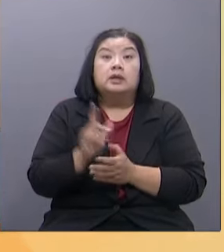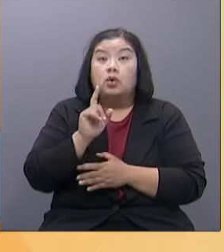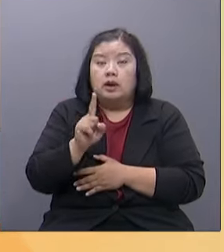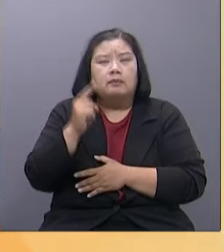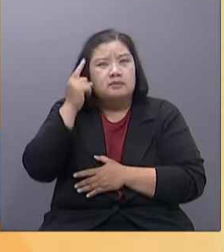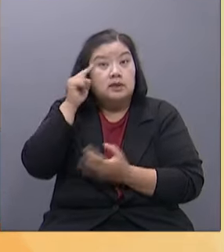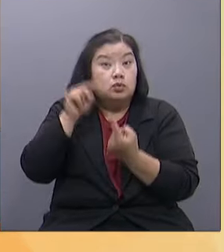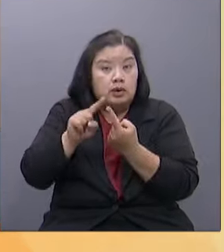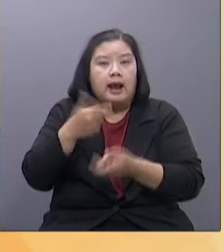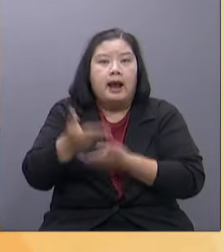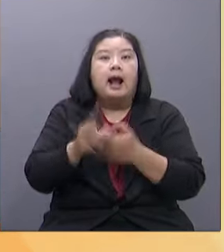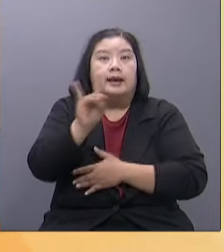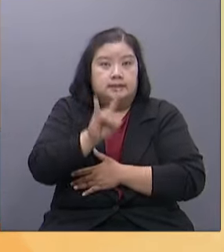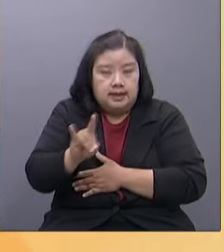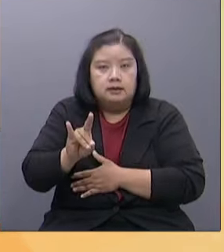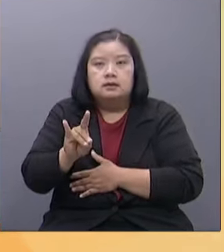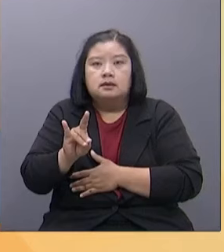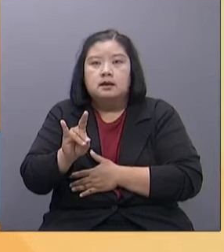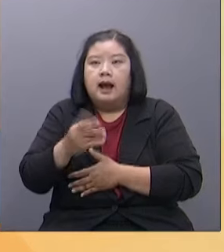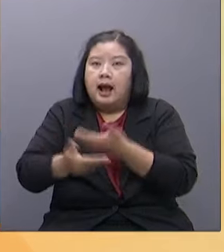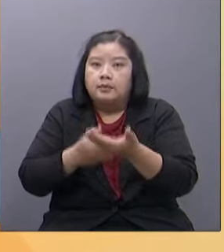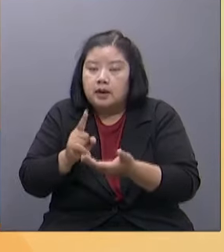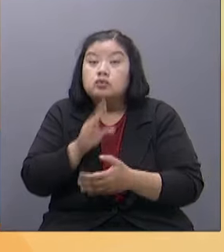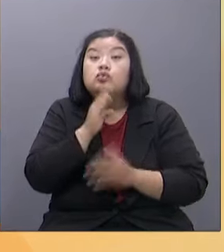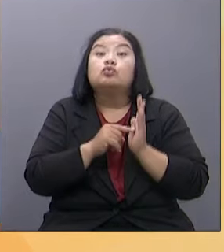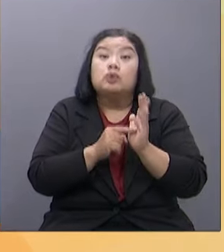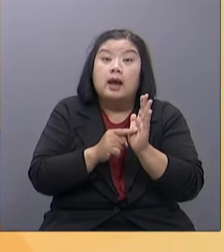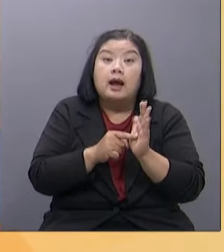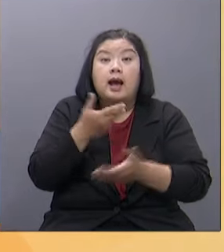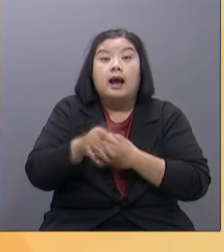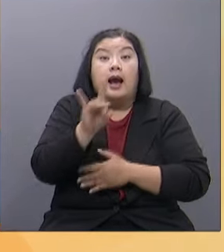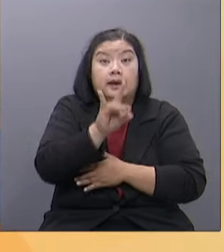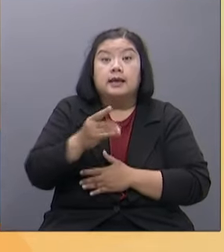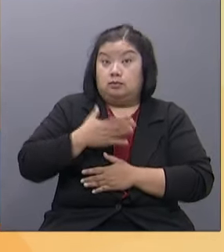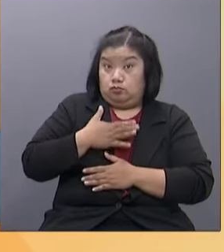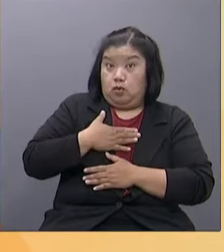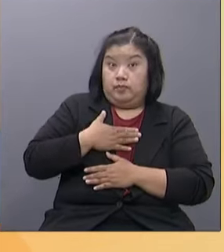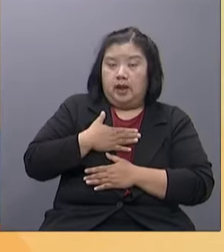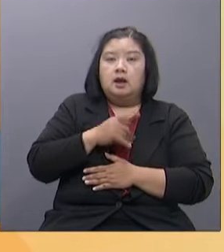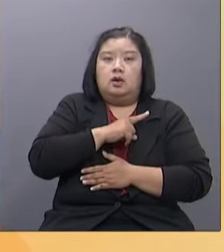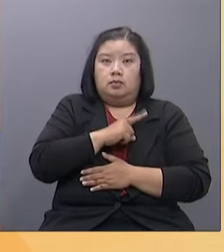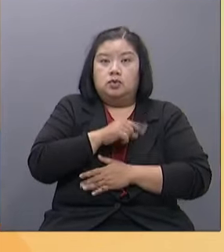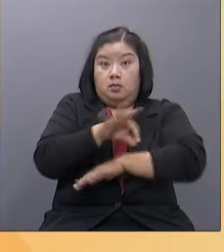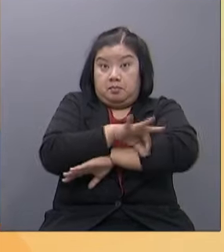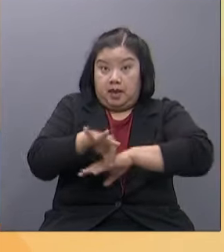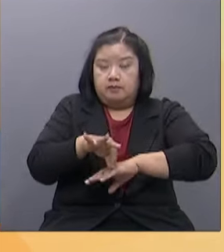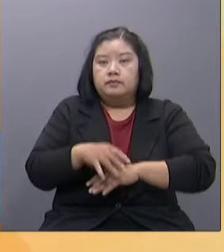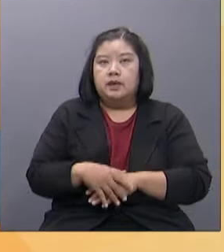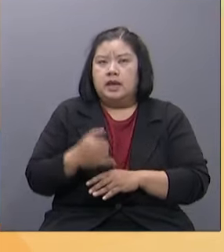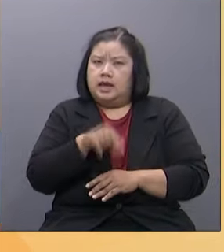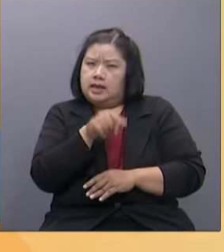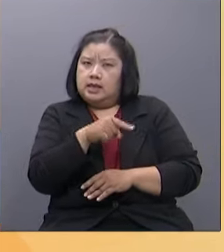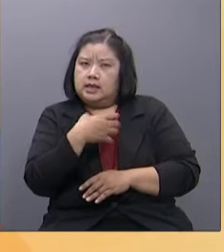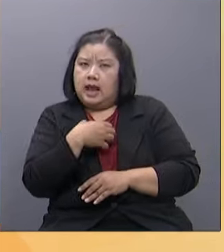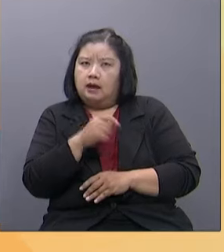นี้เป็นตลาดค้าสัตว์หรือตลาดอะไรก็ได้สมมุติว่าเป็นตลาดค้าสัตว์นะฮะผมเป็นผู้ออกแบบเงี้ยผมก็ต้องดูกฎหมายก่อนว่าเขายเป็นอาคารอะไรนะครับ